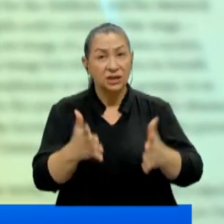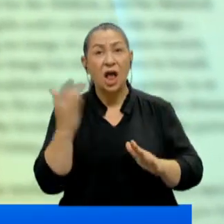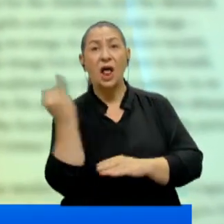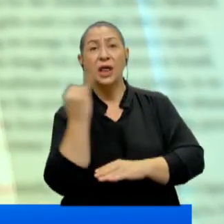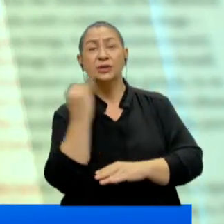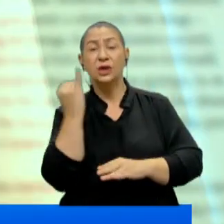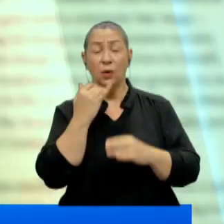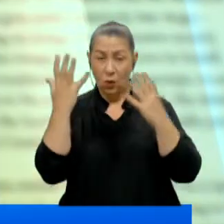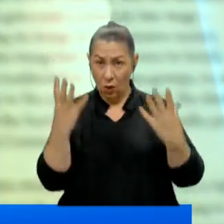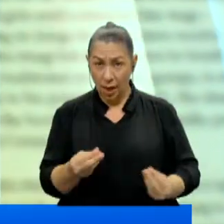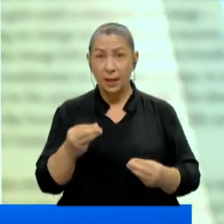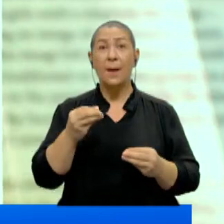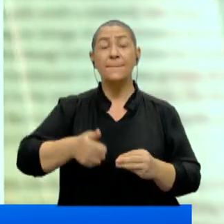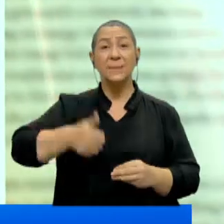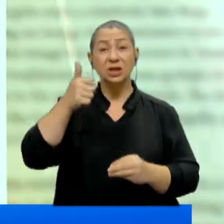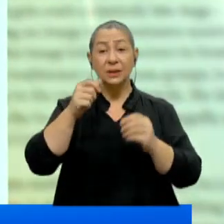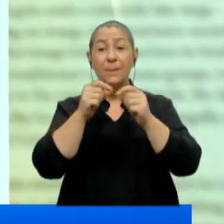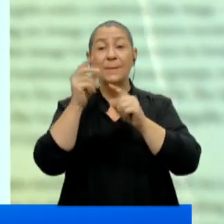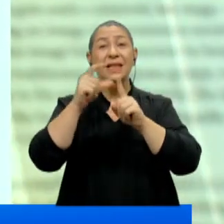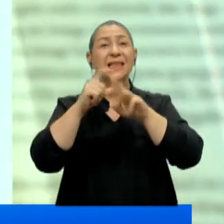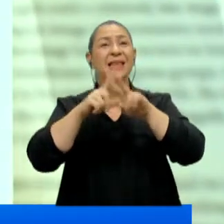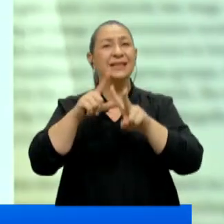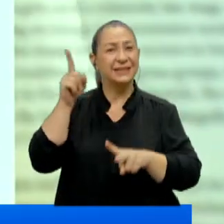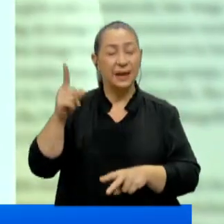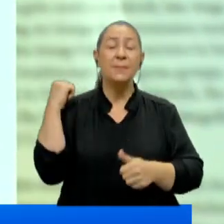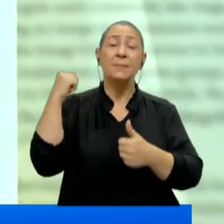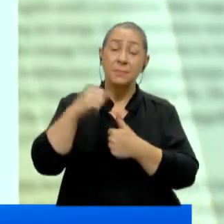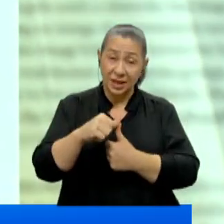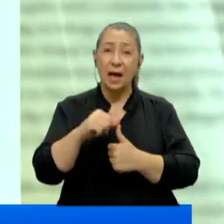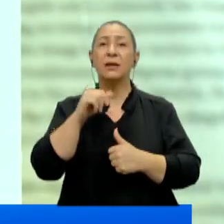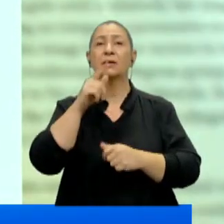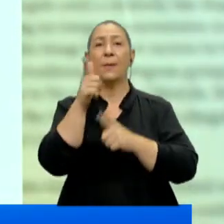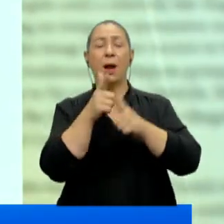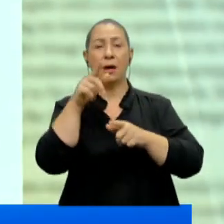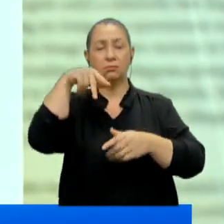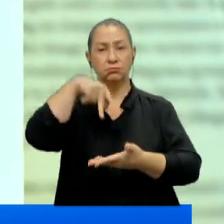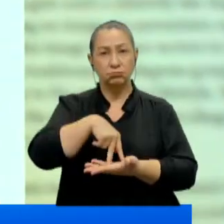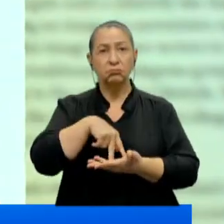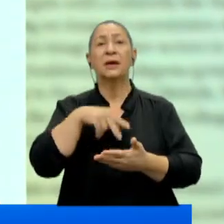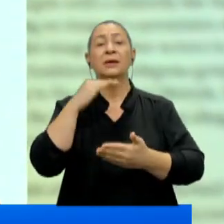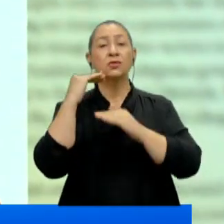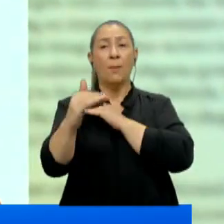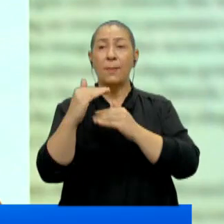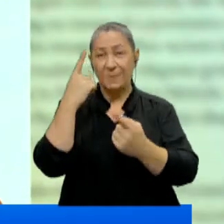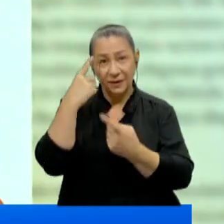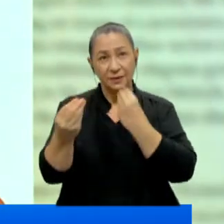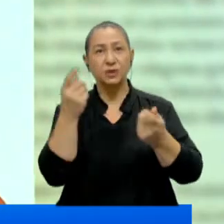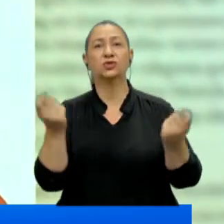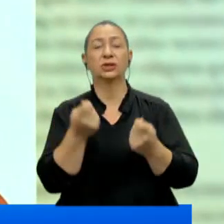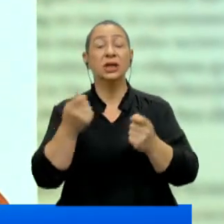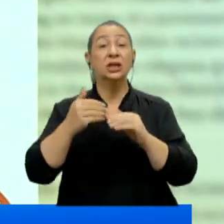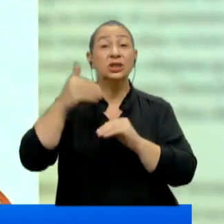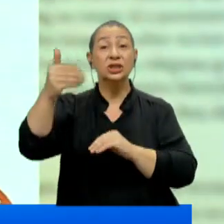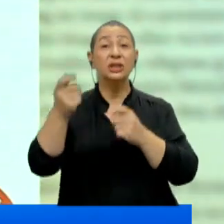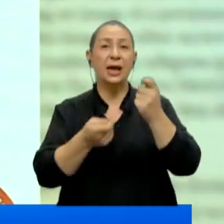Eleştirilerin hedefi haline gelen Başkan Joe Biden dün bir kez daha kameraların karşısına geçerek kamuoyunu ikna etmeye çalıştı. Dışişleri